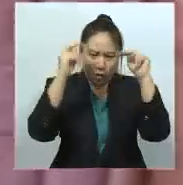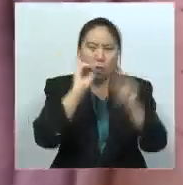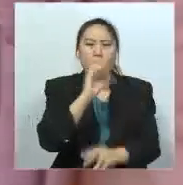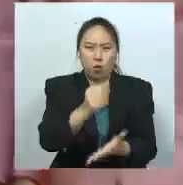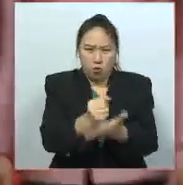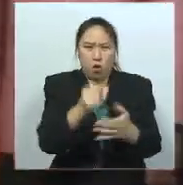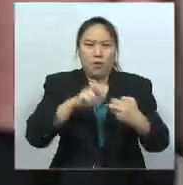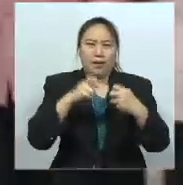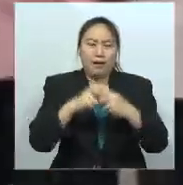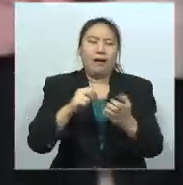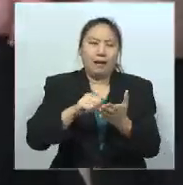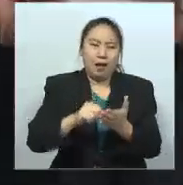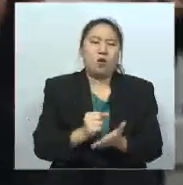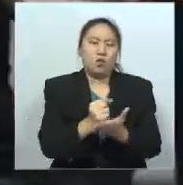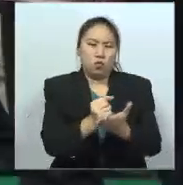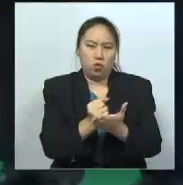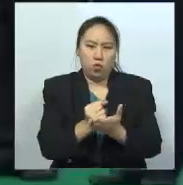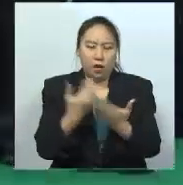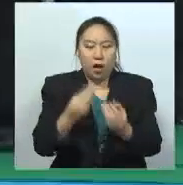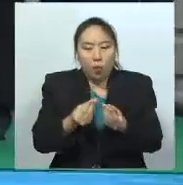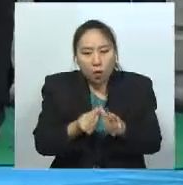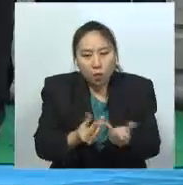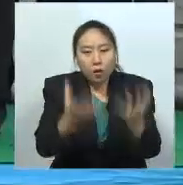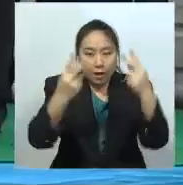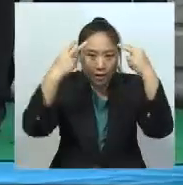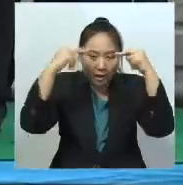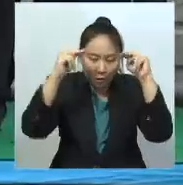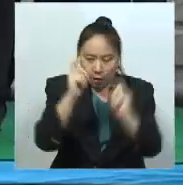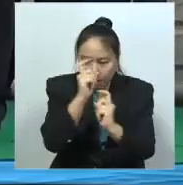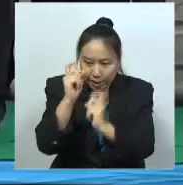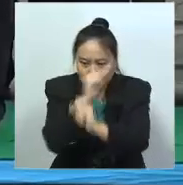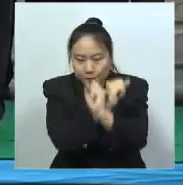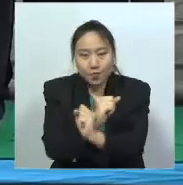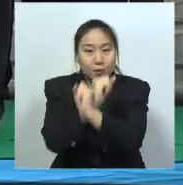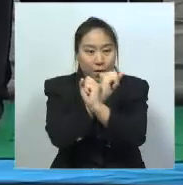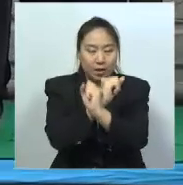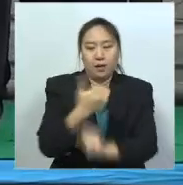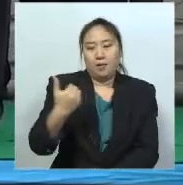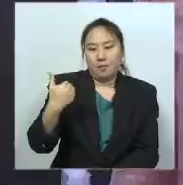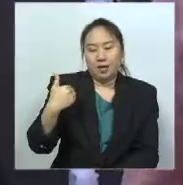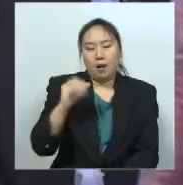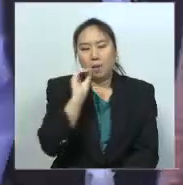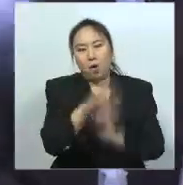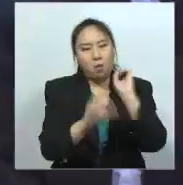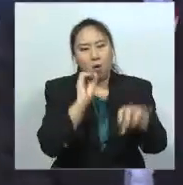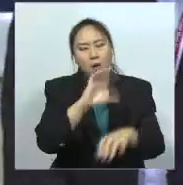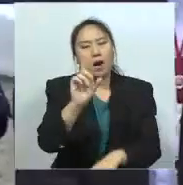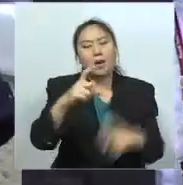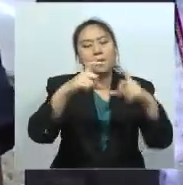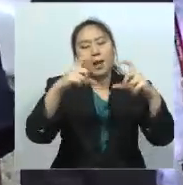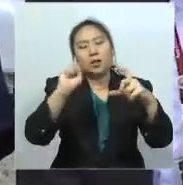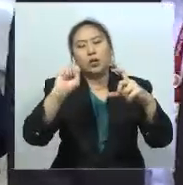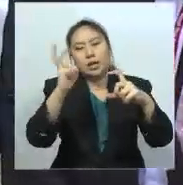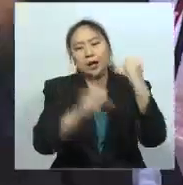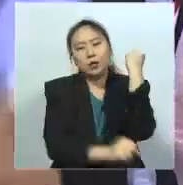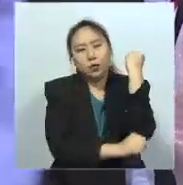ช่วยแก้ปัญหาต่างๆให้หน่อยนะครับแล้วก็ที่สำคัญเนี่ยอวยพรให้นายกเนี่ยปลอดภัยขณะที่บางส่วนก็มีการแสดงความคิดเห็นไปถึงบัตรสวัสดิการแห่